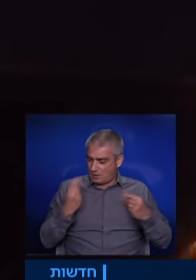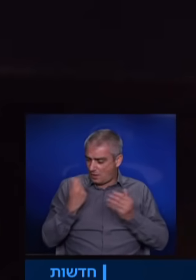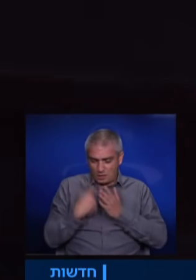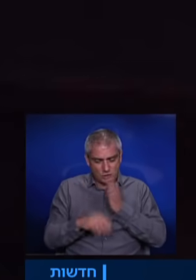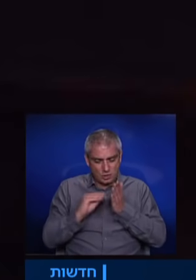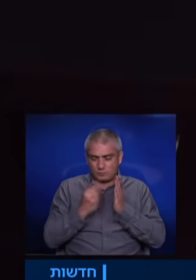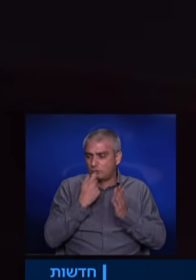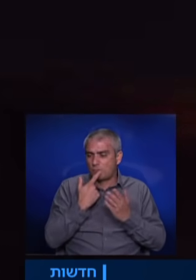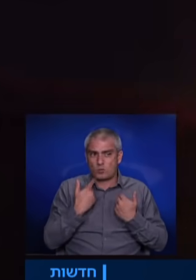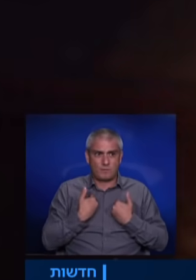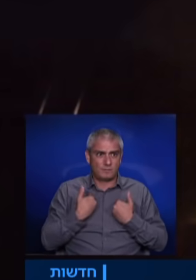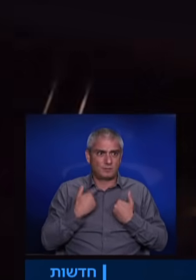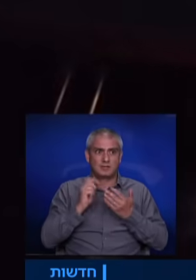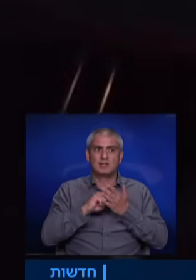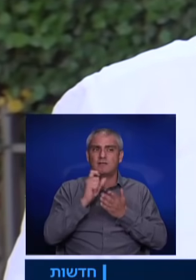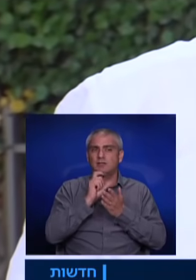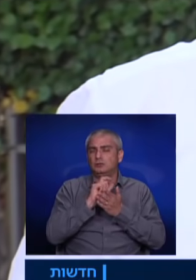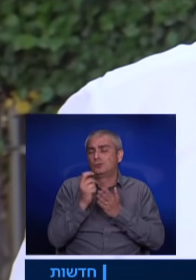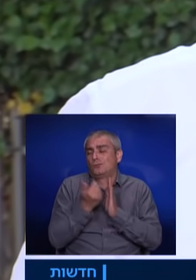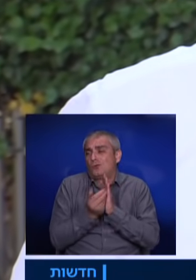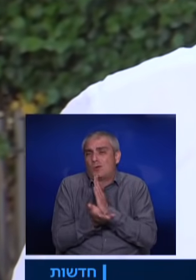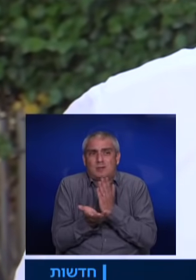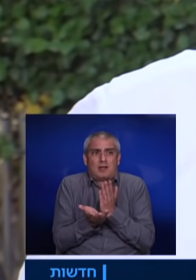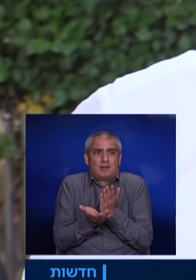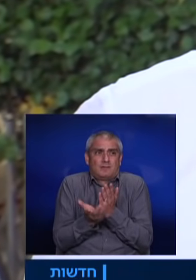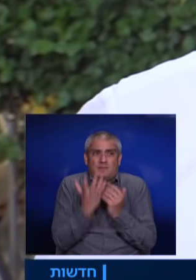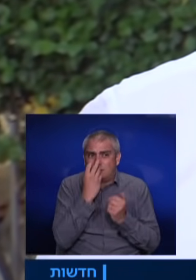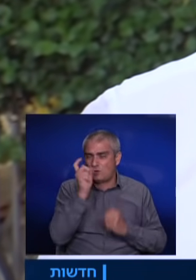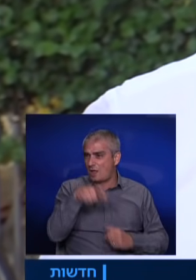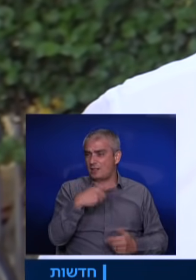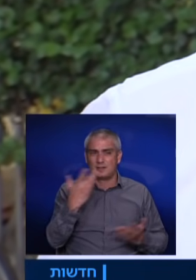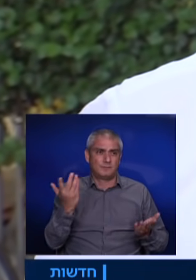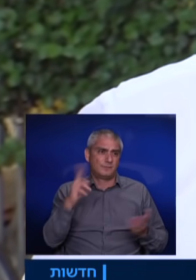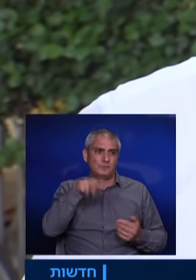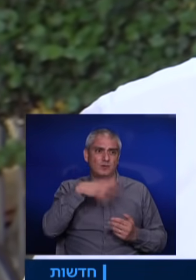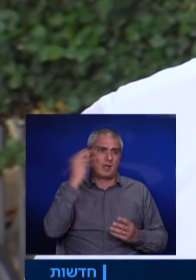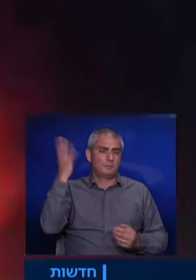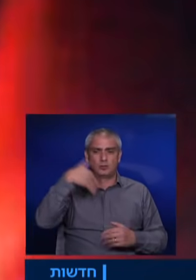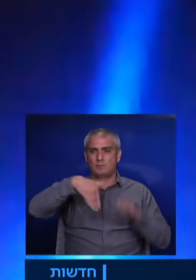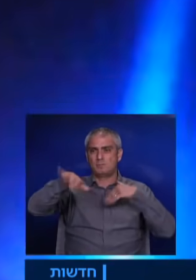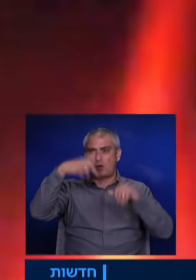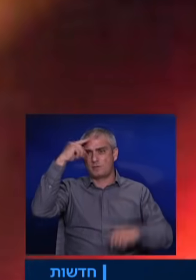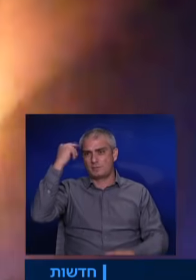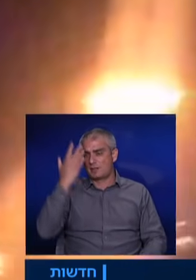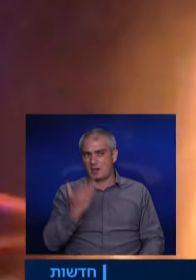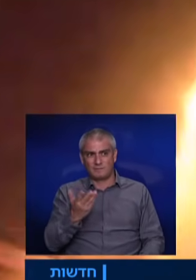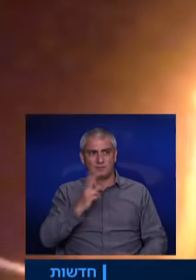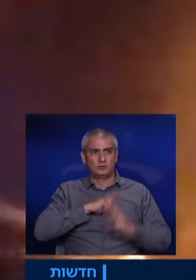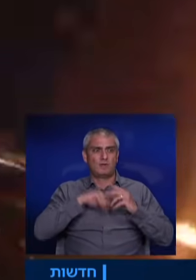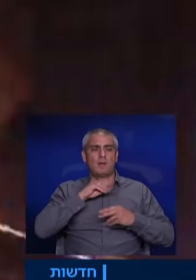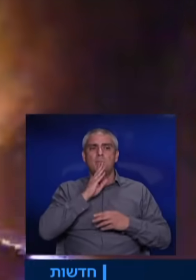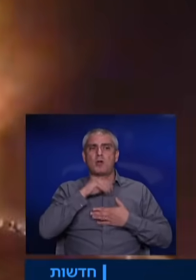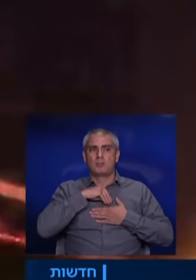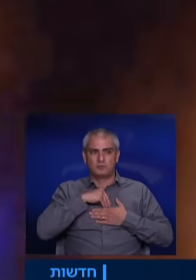אפשרס. זה כתב אישום מיותר ועצוב. דובר פה באדם שהוא מסתובב שנים ארוכות ברחובות תל אביב, סובל מבעיות